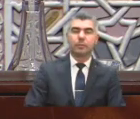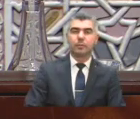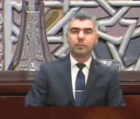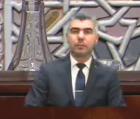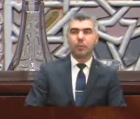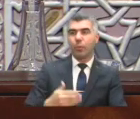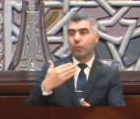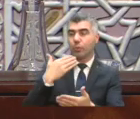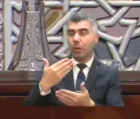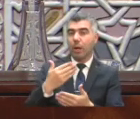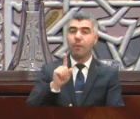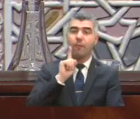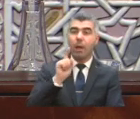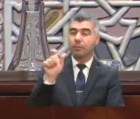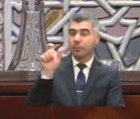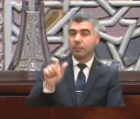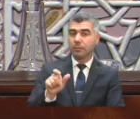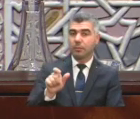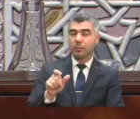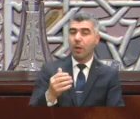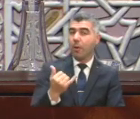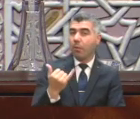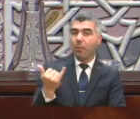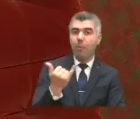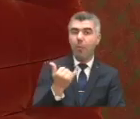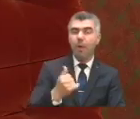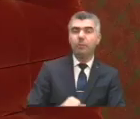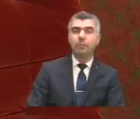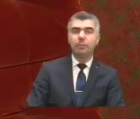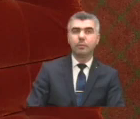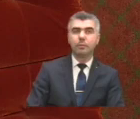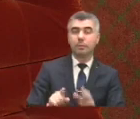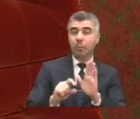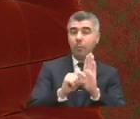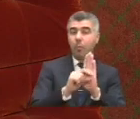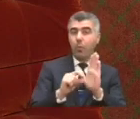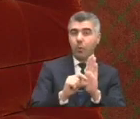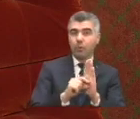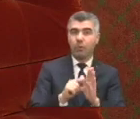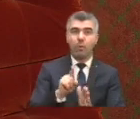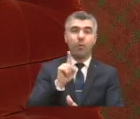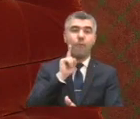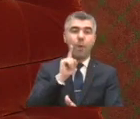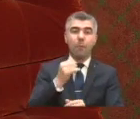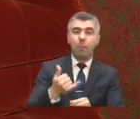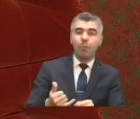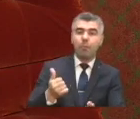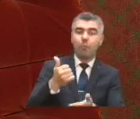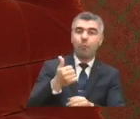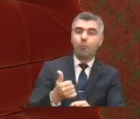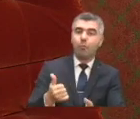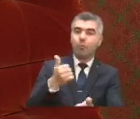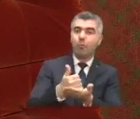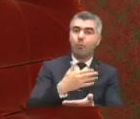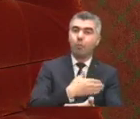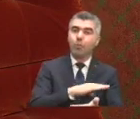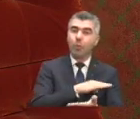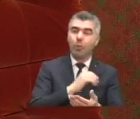نشكر السيدة النائبة المحترمة على الاهتمام ديالها بهذا الموضوع ديال النساء في المسؤولية. نعطيكم